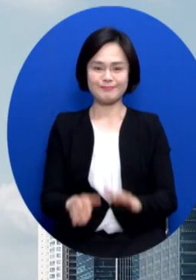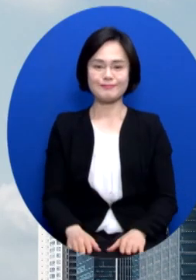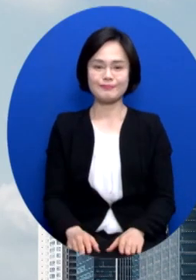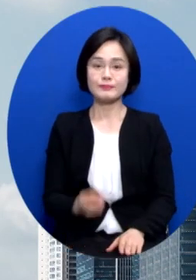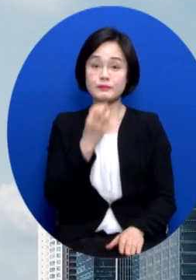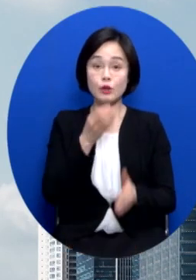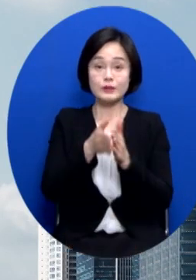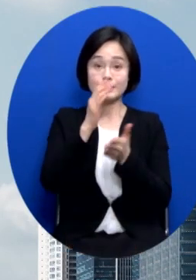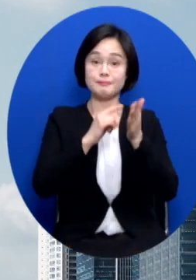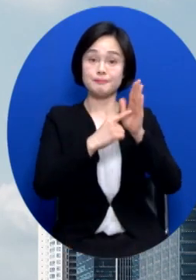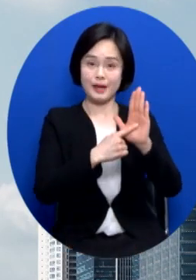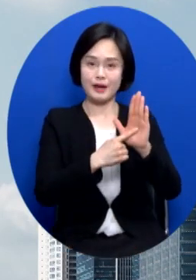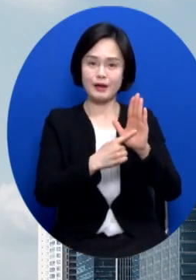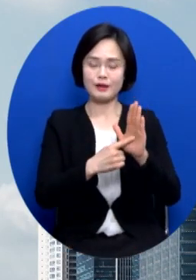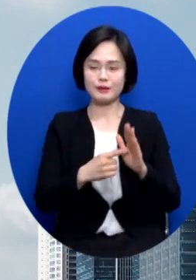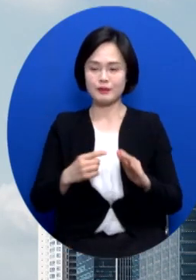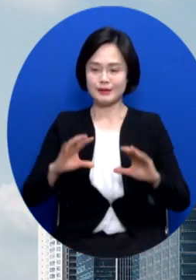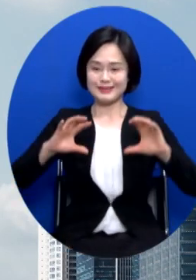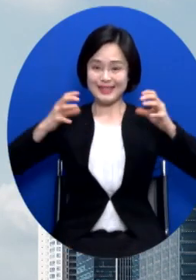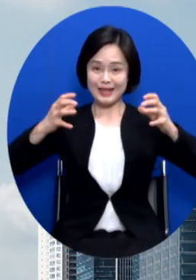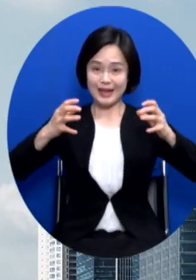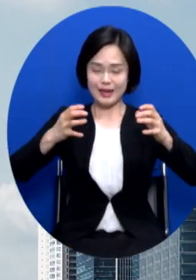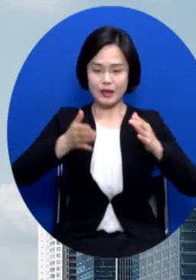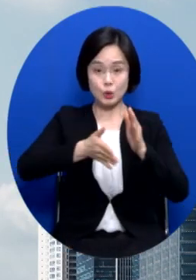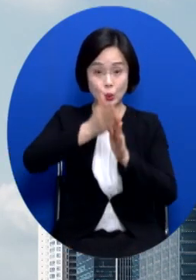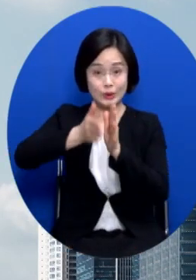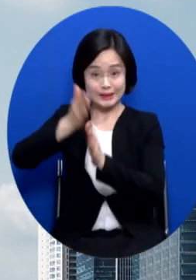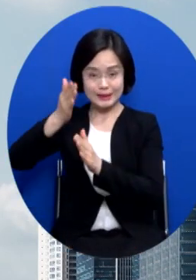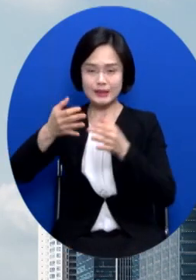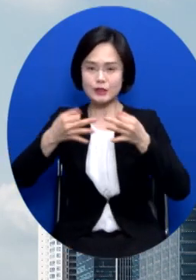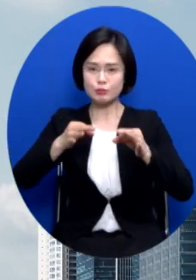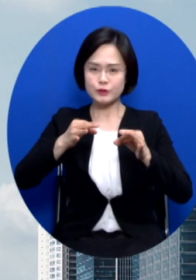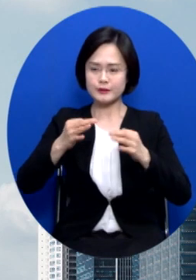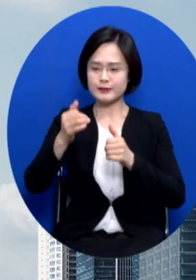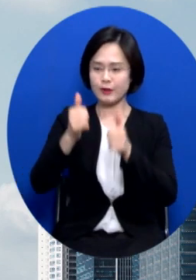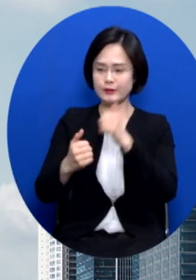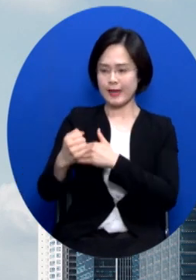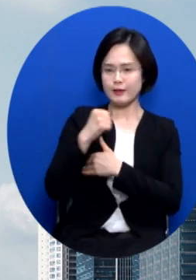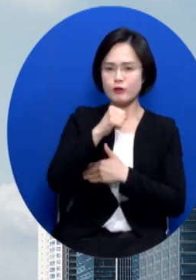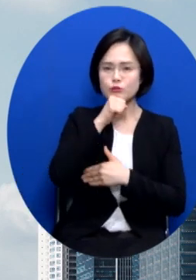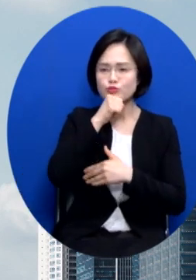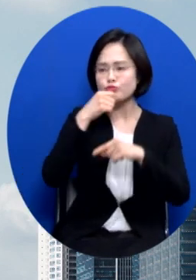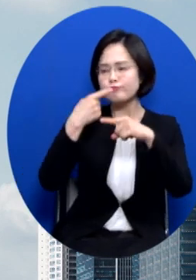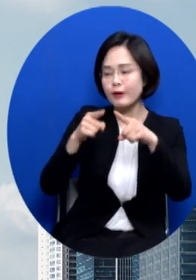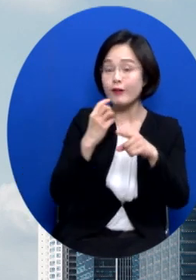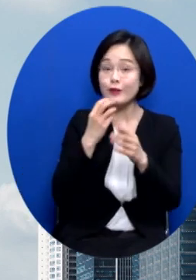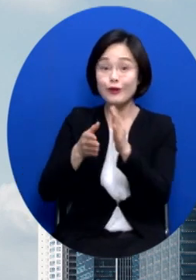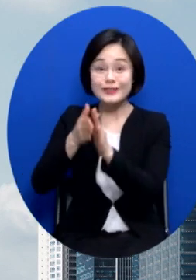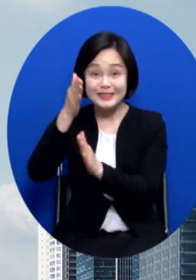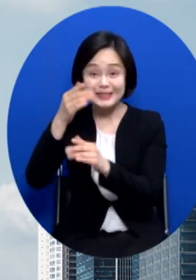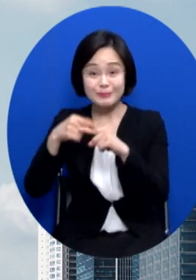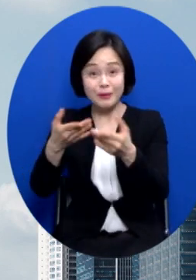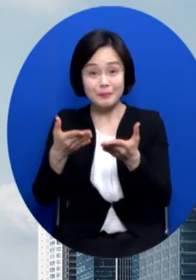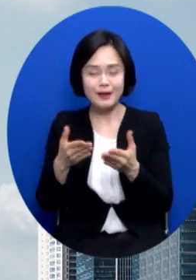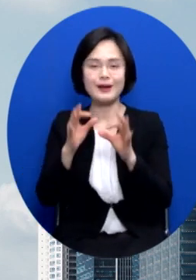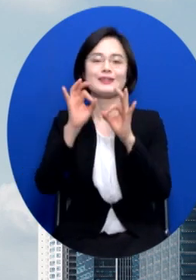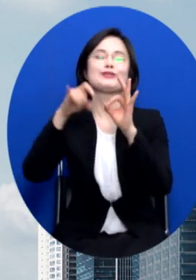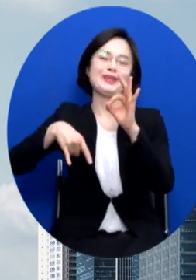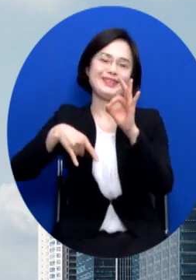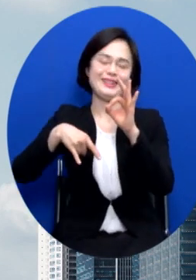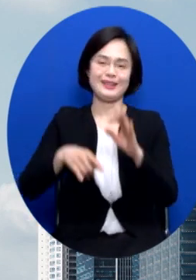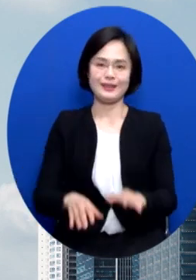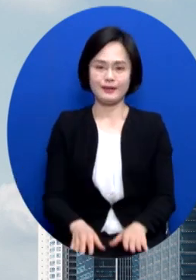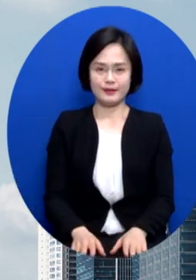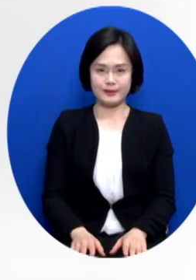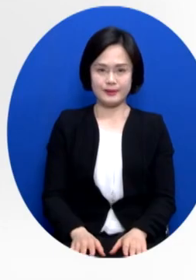서울시가 세계 주요 도시의 금융 경쟁력을 측정하는 대표 지수, 국제금융센터 지수에서 10위에 올랐습니다.